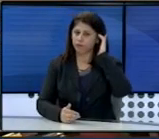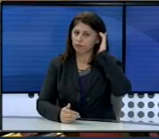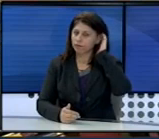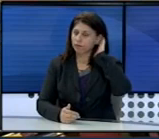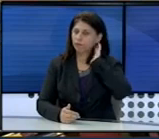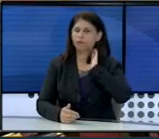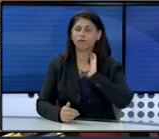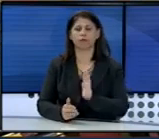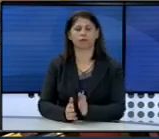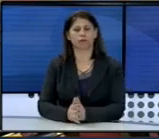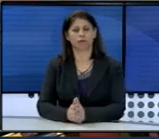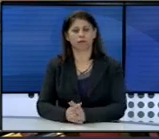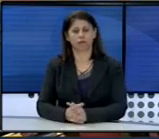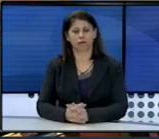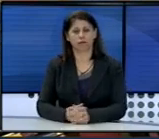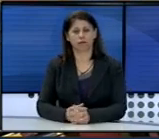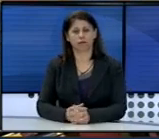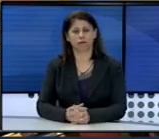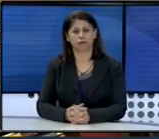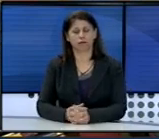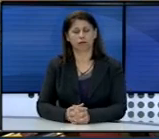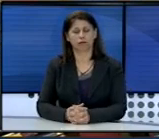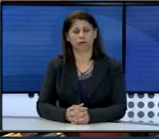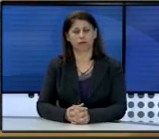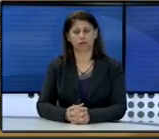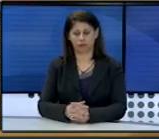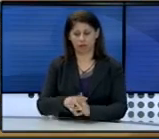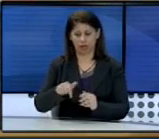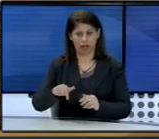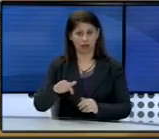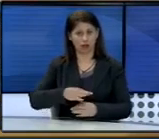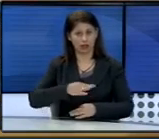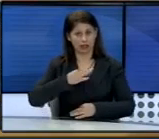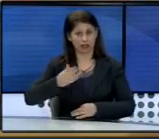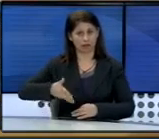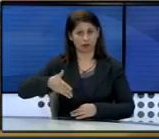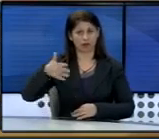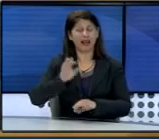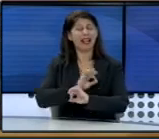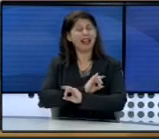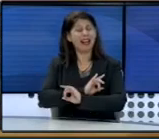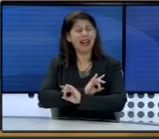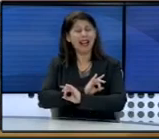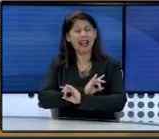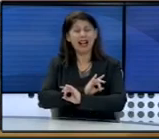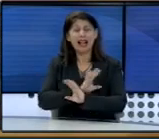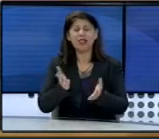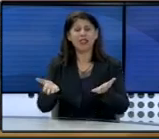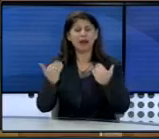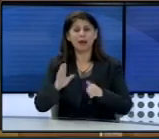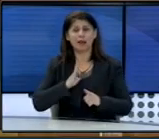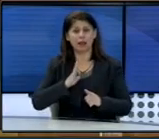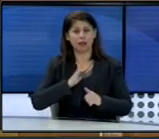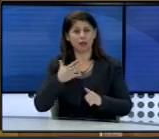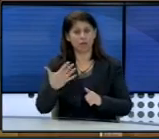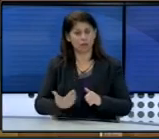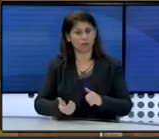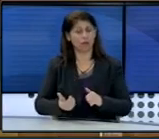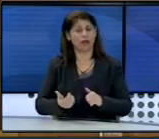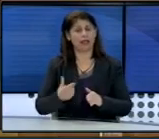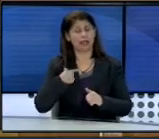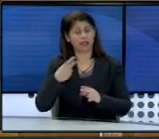Κανείς, κύριε Μητσοτάκη, δεν αμφιβάλλει για τη σημασία που έχει η ενίσχυση της αποτρεπτικής